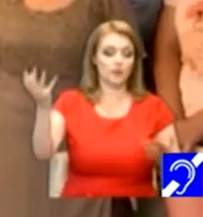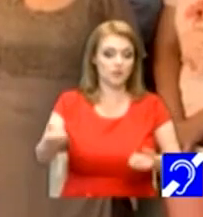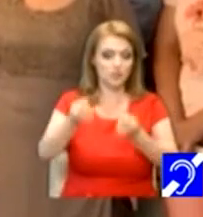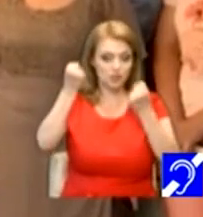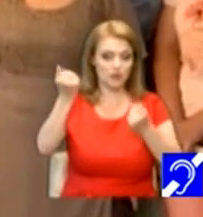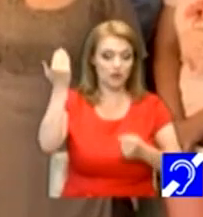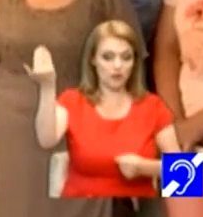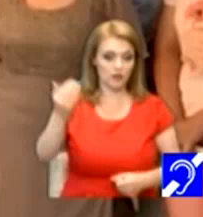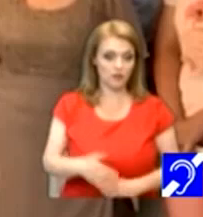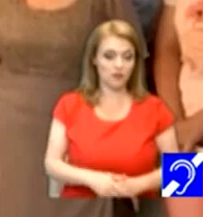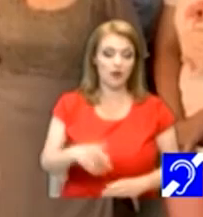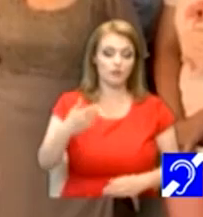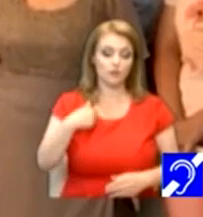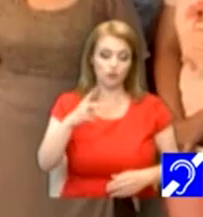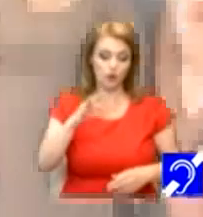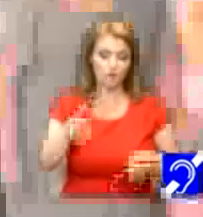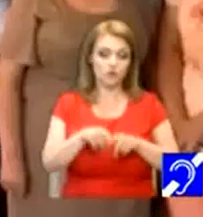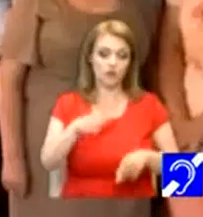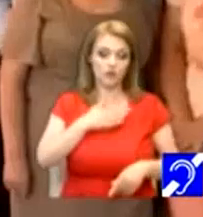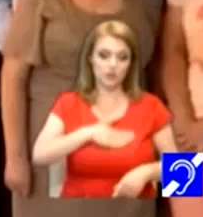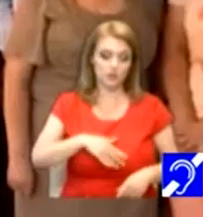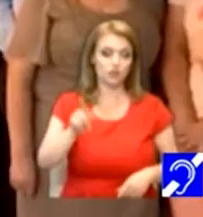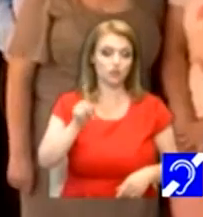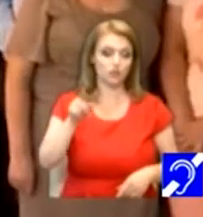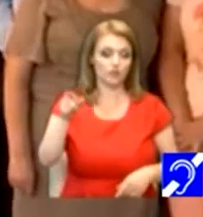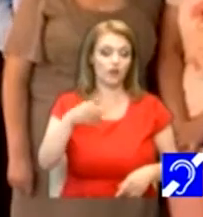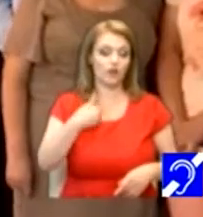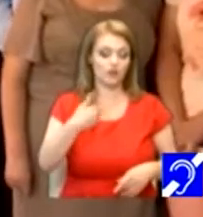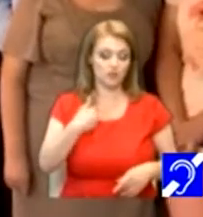Republicii Moldova în România, au votat PAS. Noi,